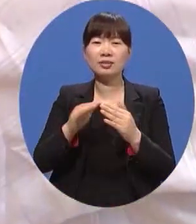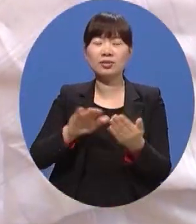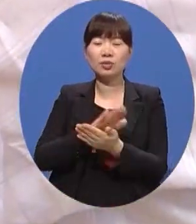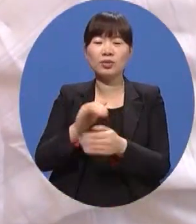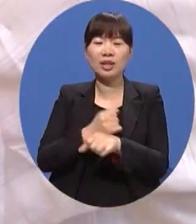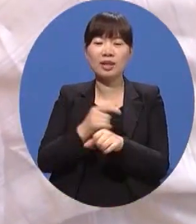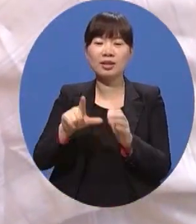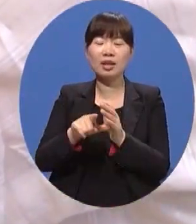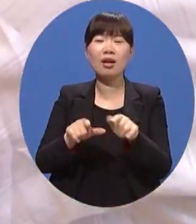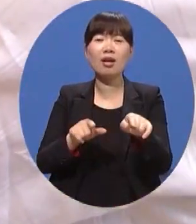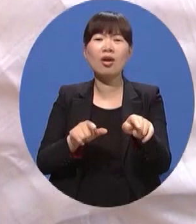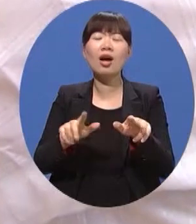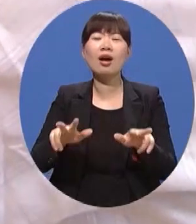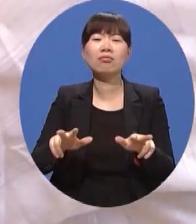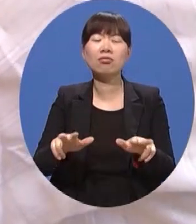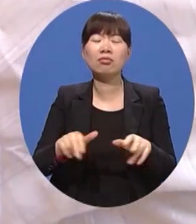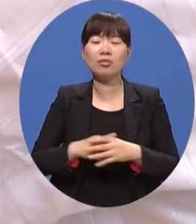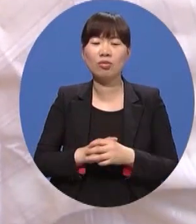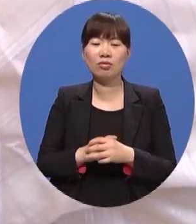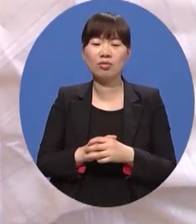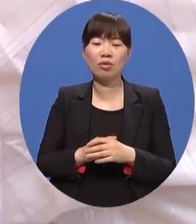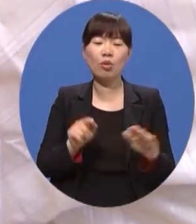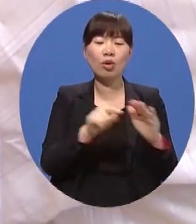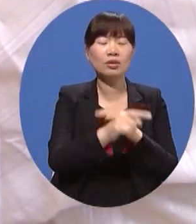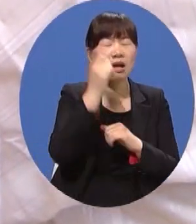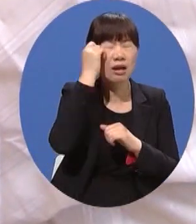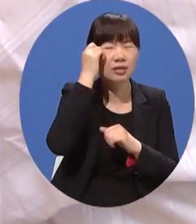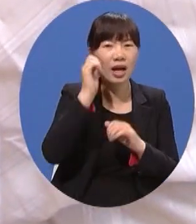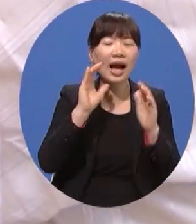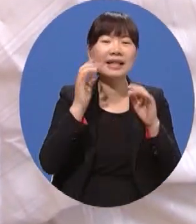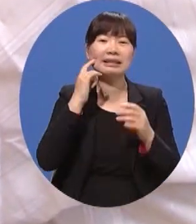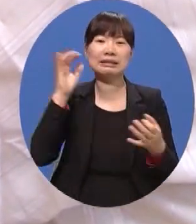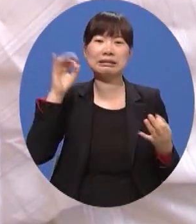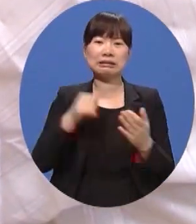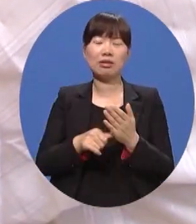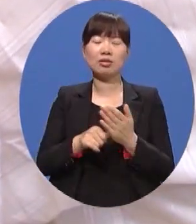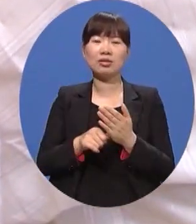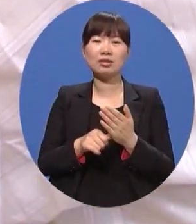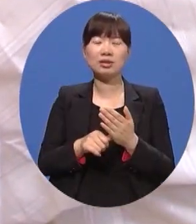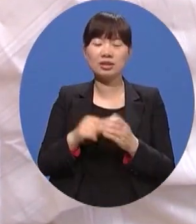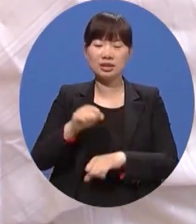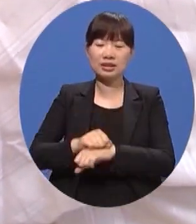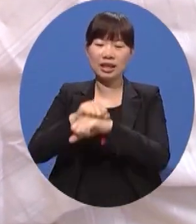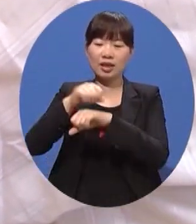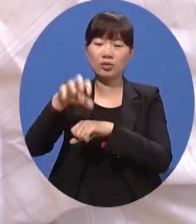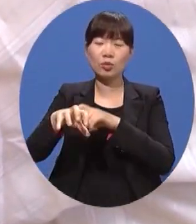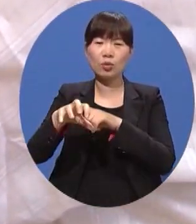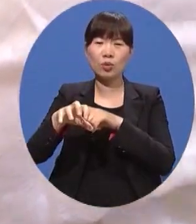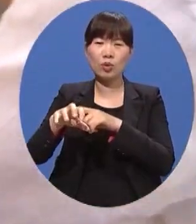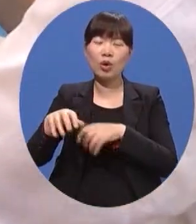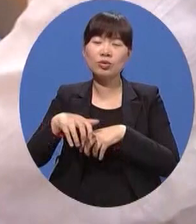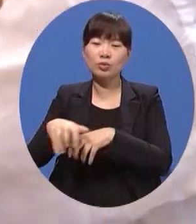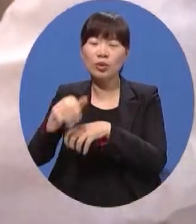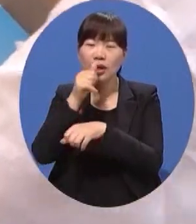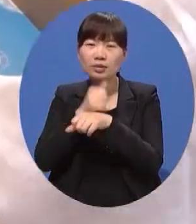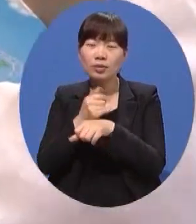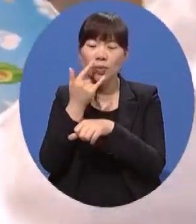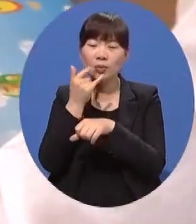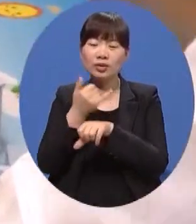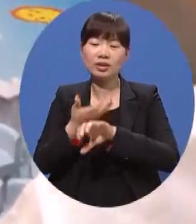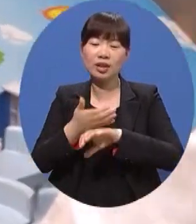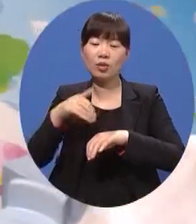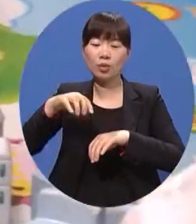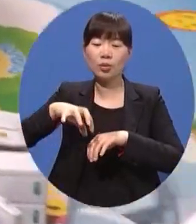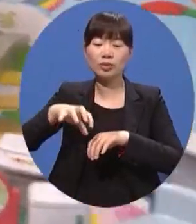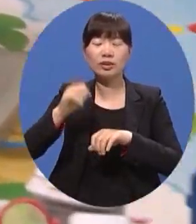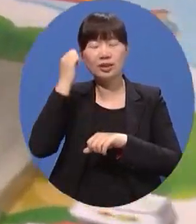때 자 너네들은 이제 여기 들어가서 자 하면서 아이들 인형을 그 창고 있죠. 컴컴한 창고로 밀어놓고 엄마 아빠는 따로 여기서